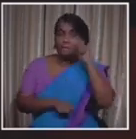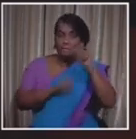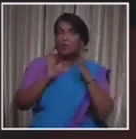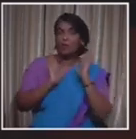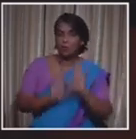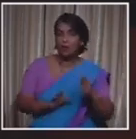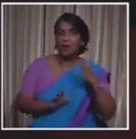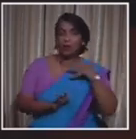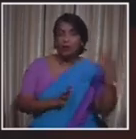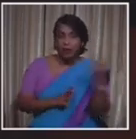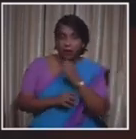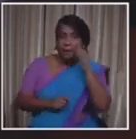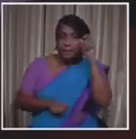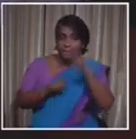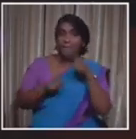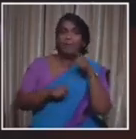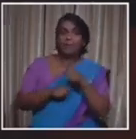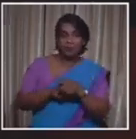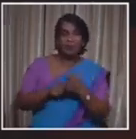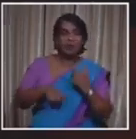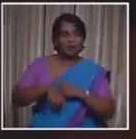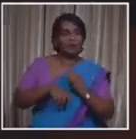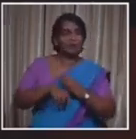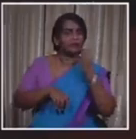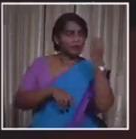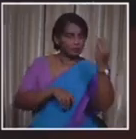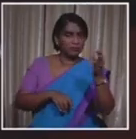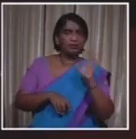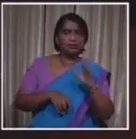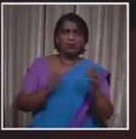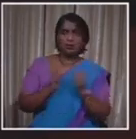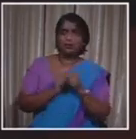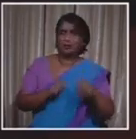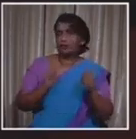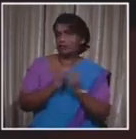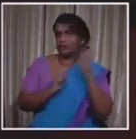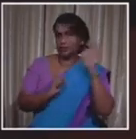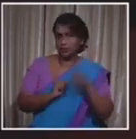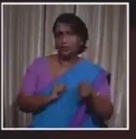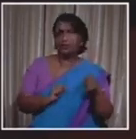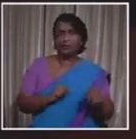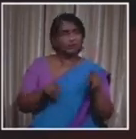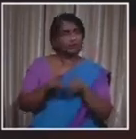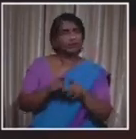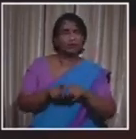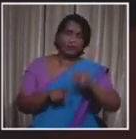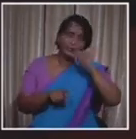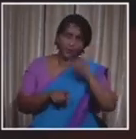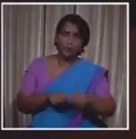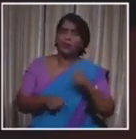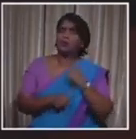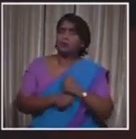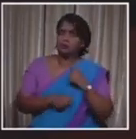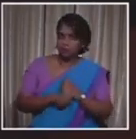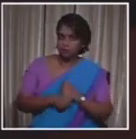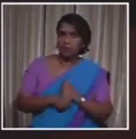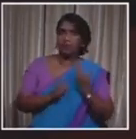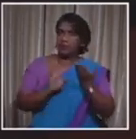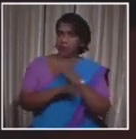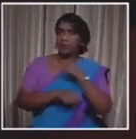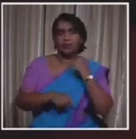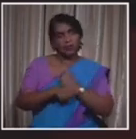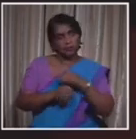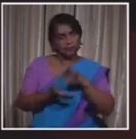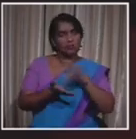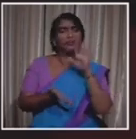ඒ ප්‍රයෝජනට ගන්න පුළුවන් මිනිස්සුන්ට අපි ඉඩසලසල දෙන්න ඕන. ඒක තමයි මේ කල යුතුව තිබෙන්නේ. ඒ නිසා අපි අනිවාර්යයෙන්ම රජයක් හැටියට පසුගිය රජයේ